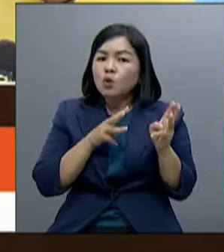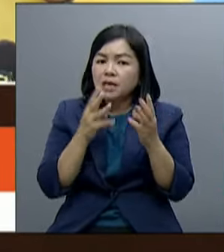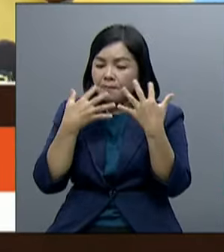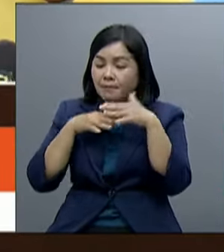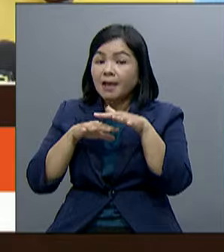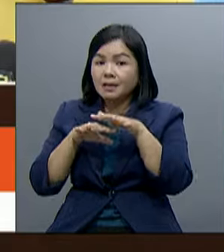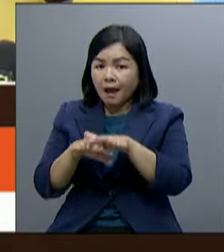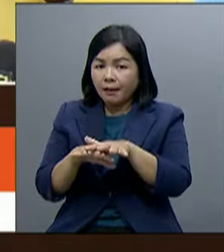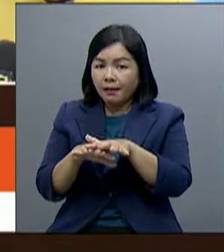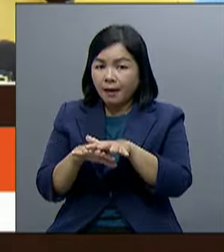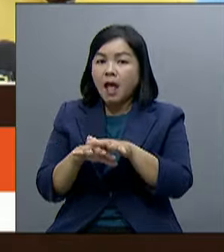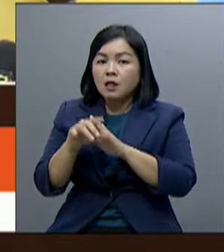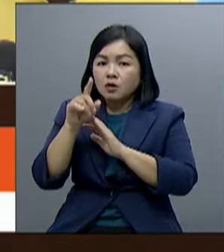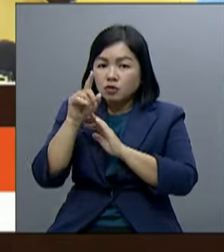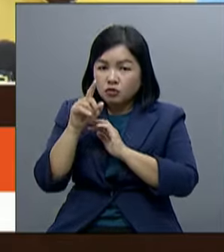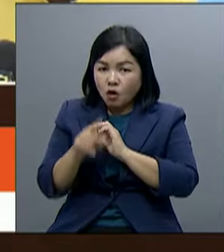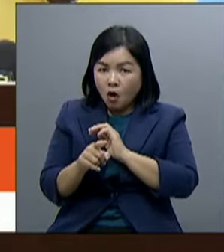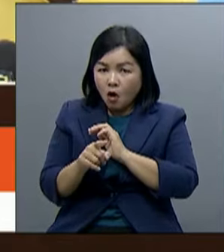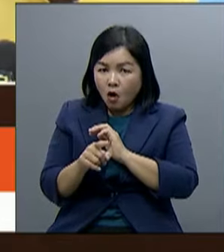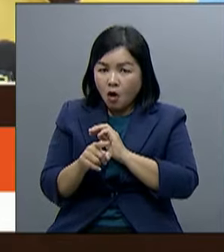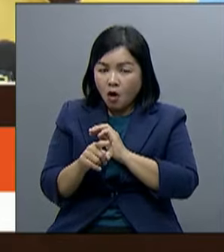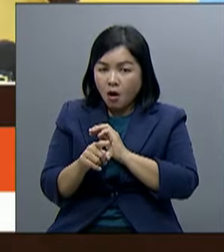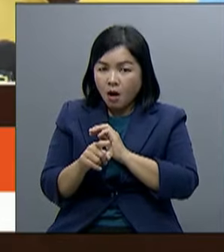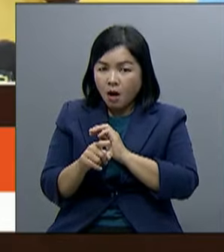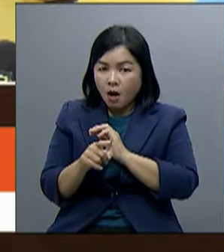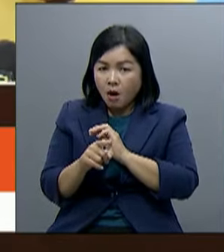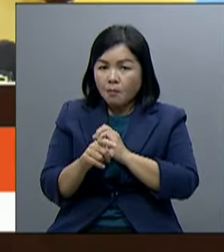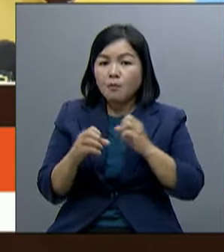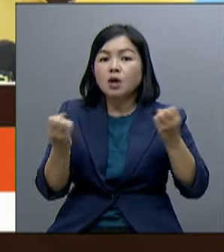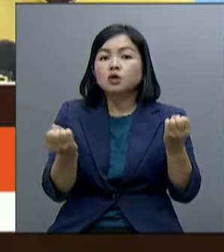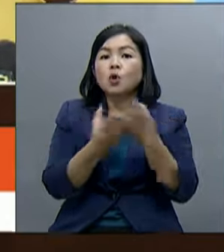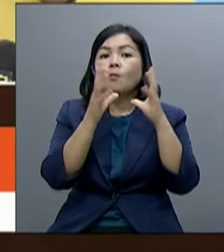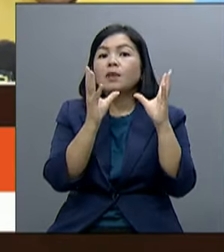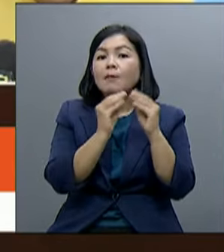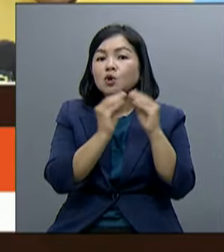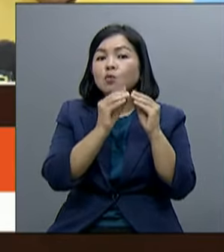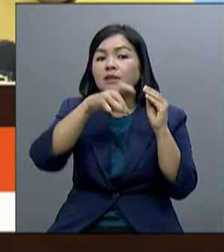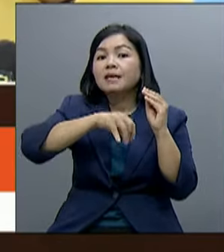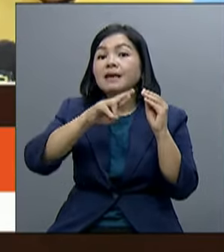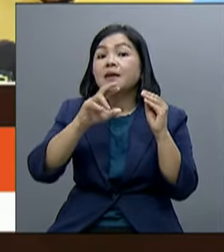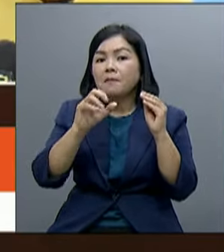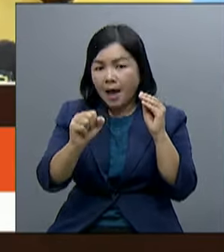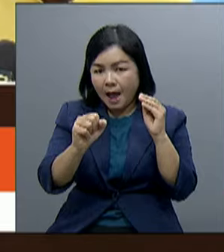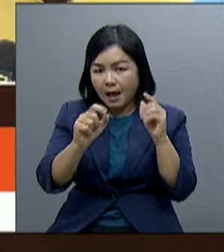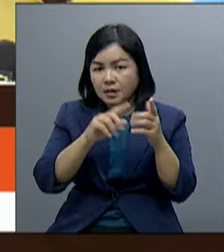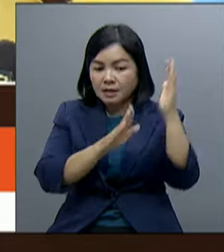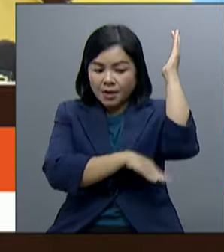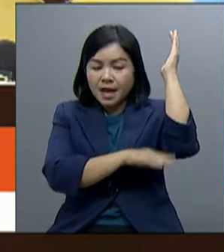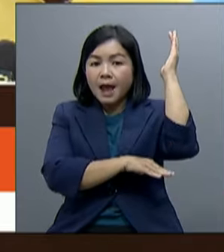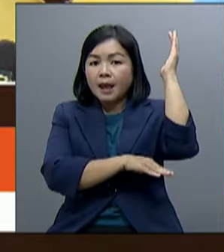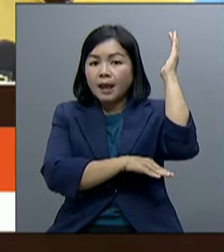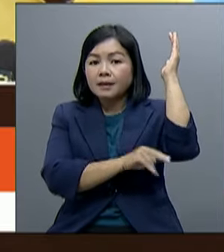คือว่าจะต้องไม่เป็นการขัดวางการประชุมสภาดังนั้นในคดีตักใบขณะนี้